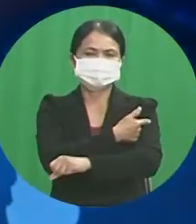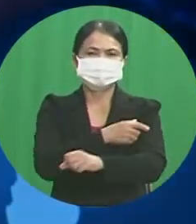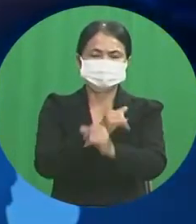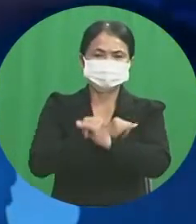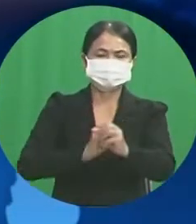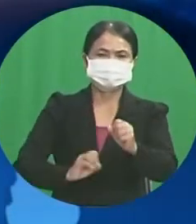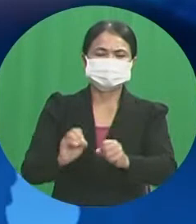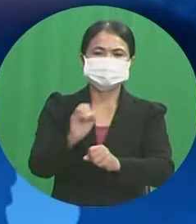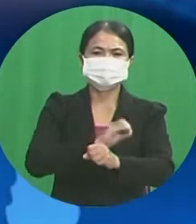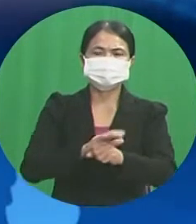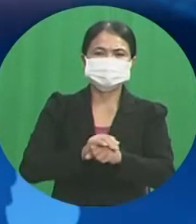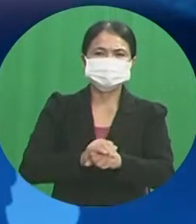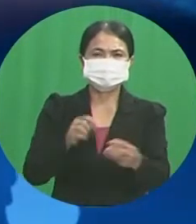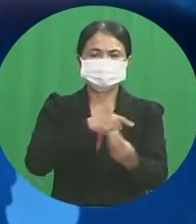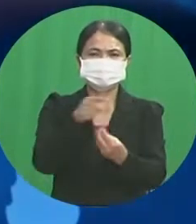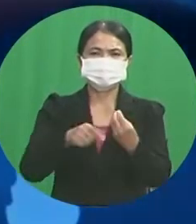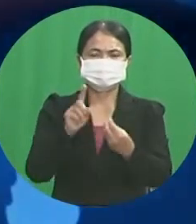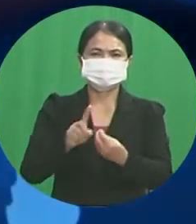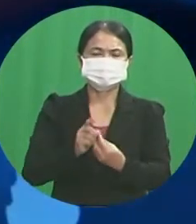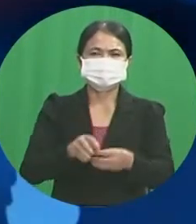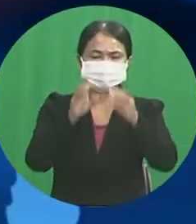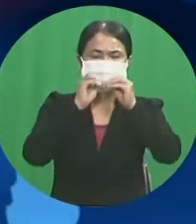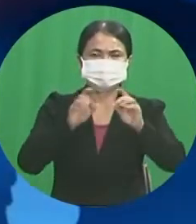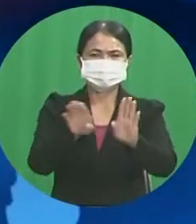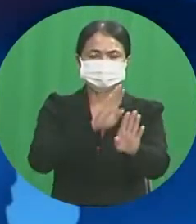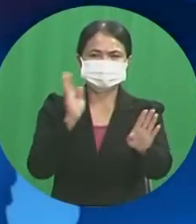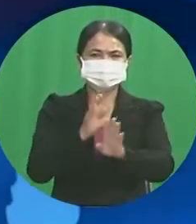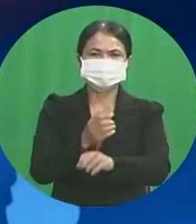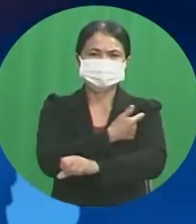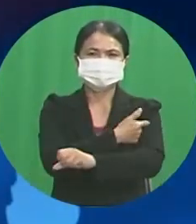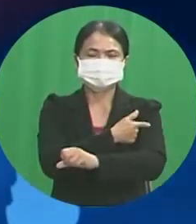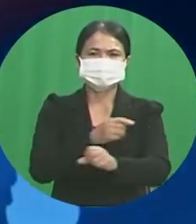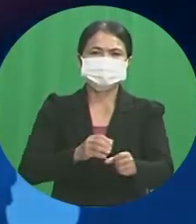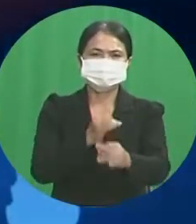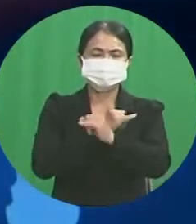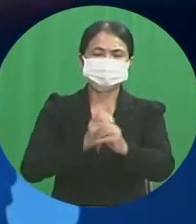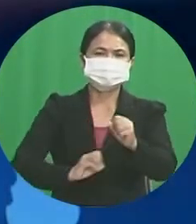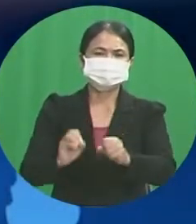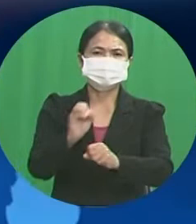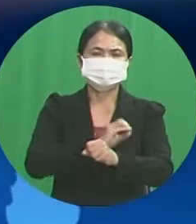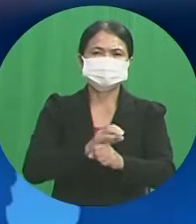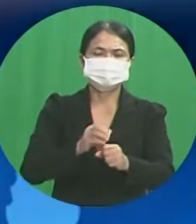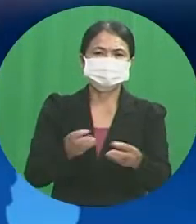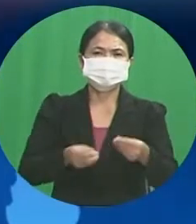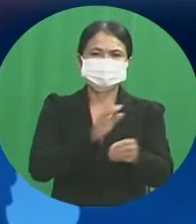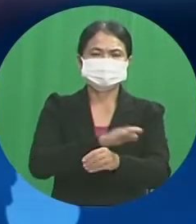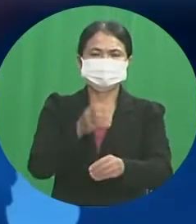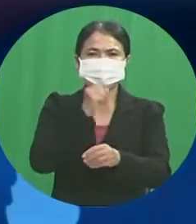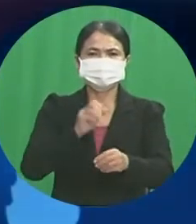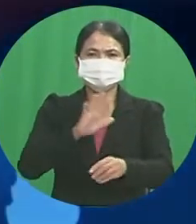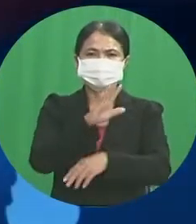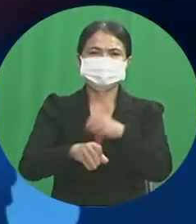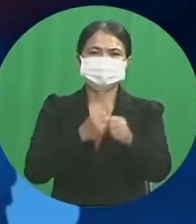ជំងឺ COVID-19 ជុំទី1និងប្រកាសបើកយុទ្ធនាការចាក់វ៉ាក់សាំងបង្ការជំងឺ COVID-19 ជូនដល់កុមារអាយុ5